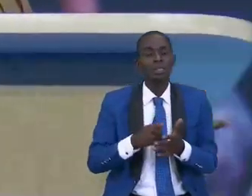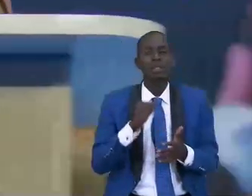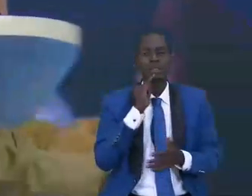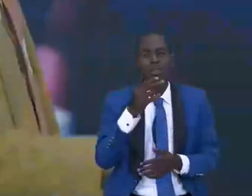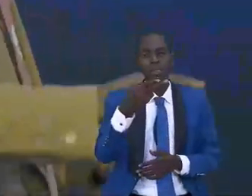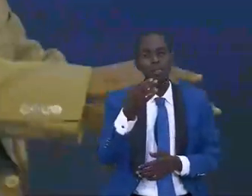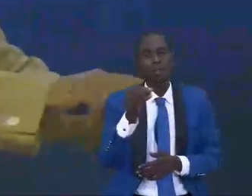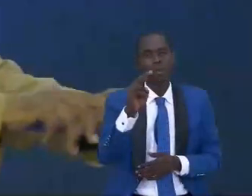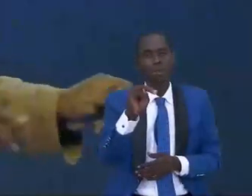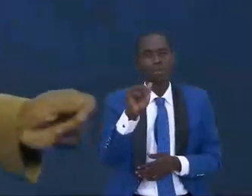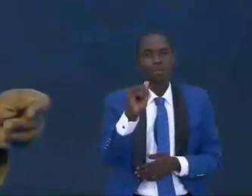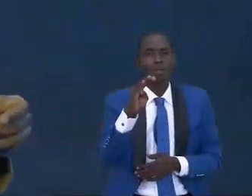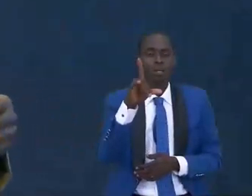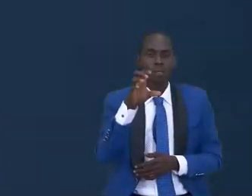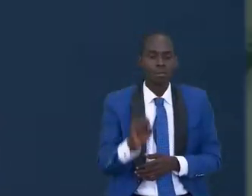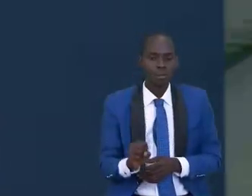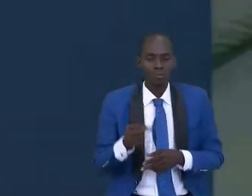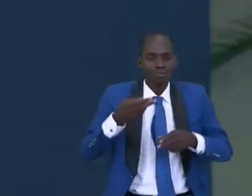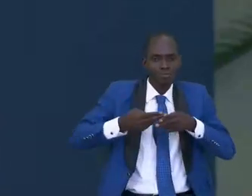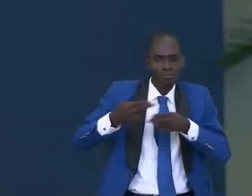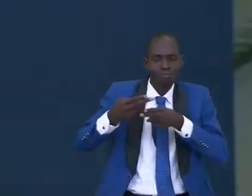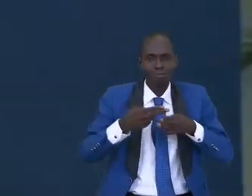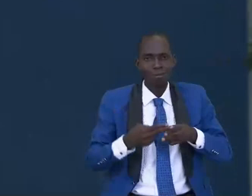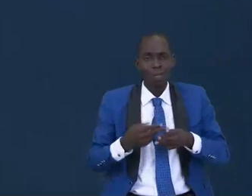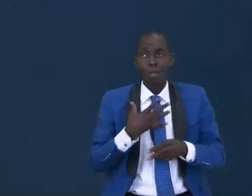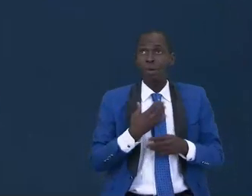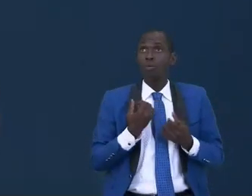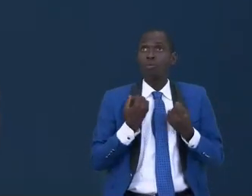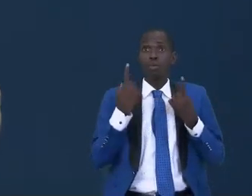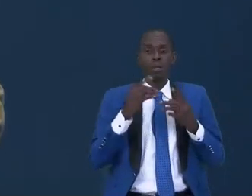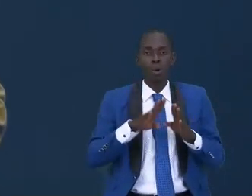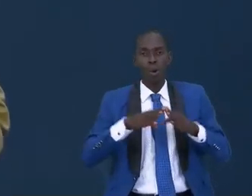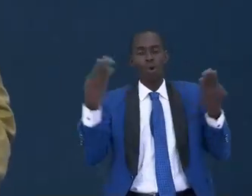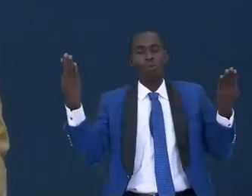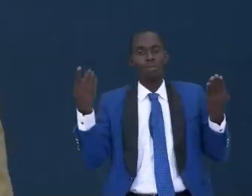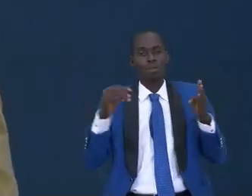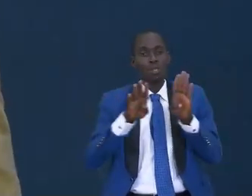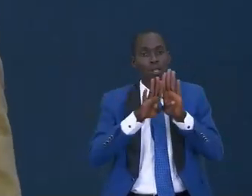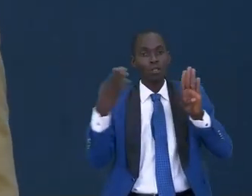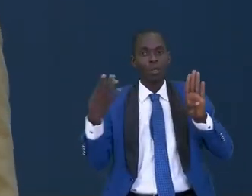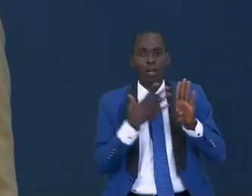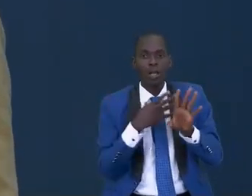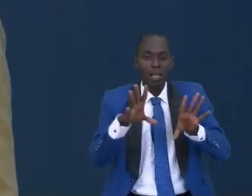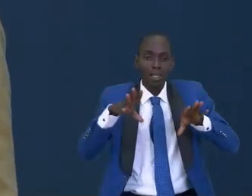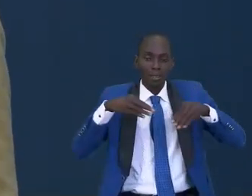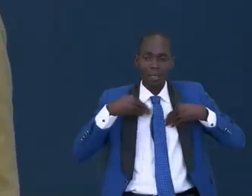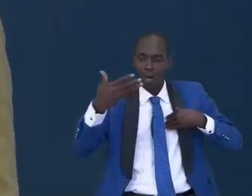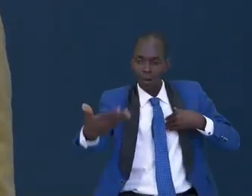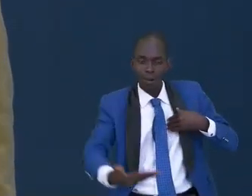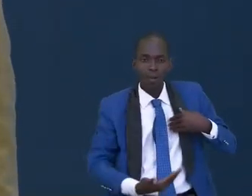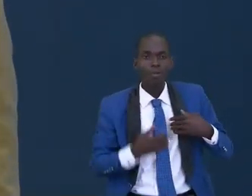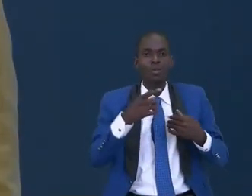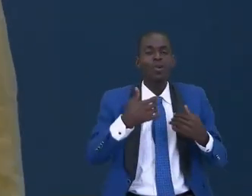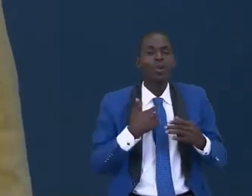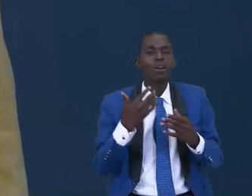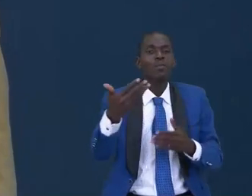telle personne. Et rapidement, tu te lèves et tu ouvres la porte, tu l'accueilles, tu le reçois. Il y aura